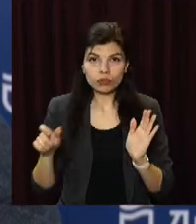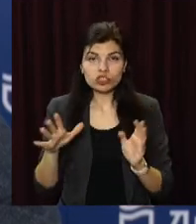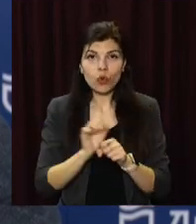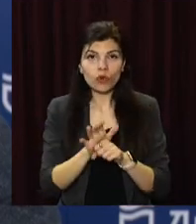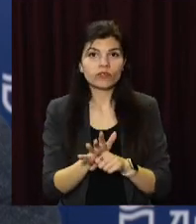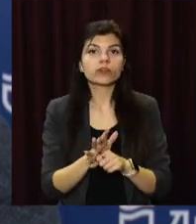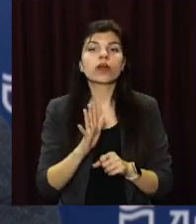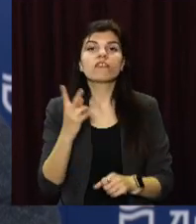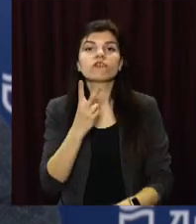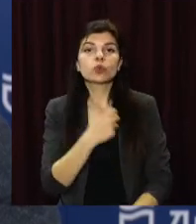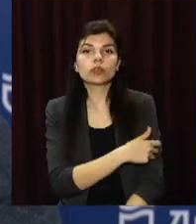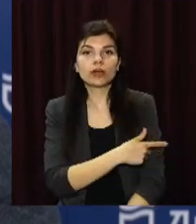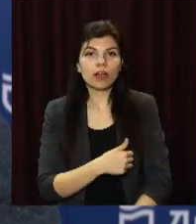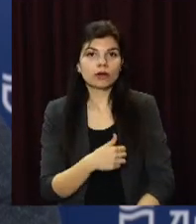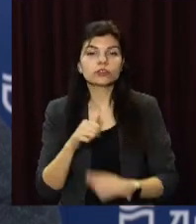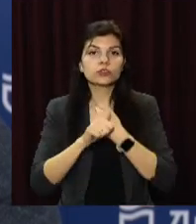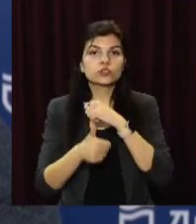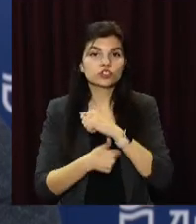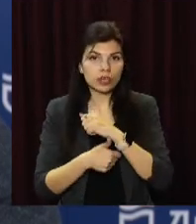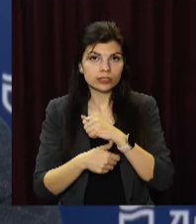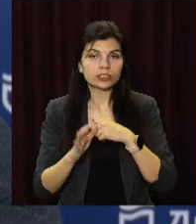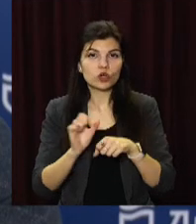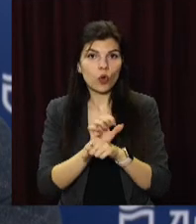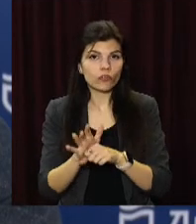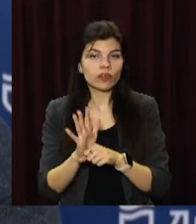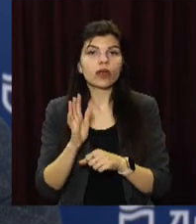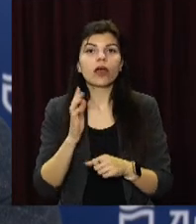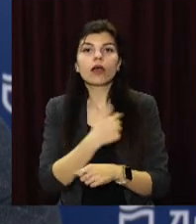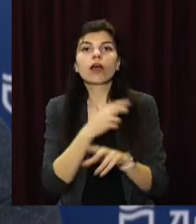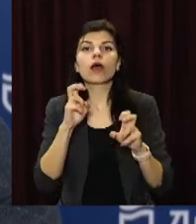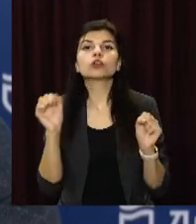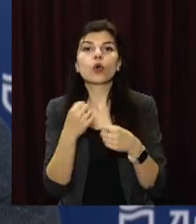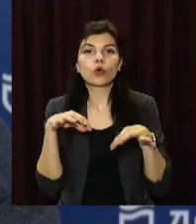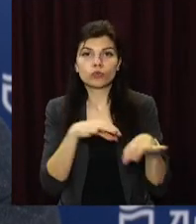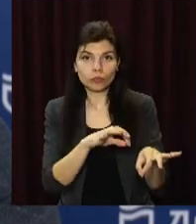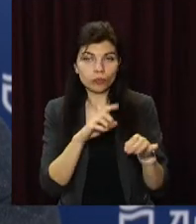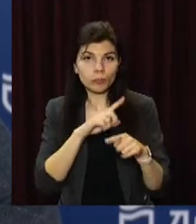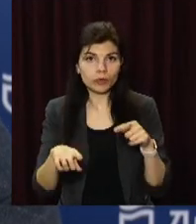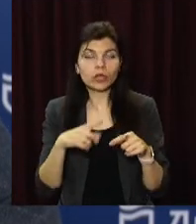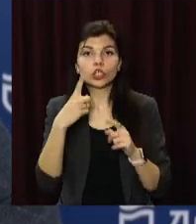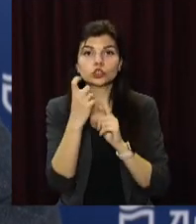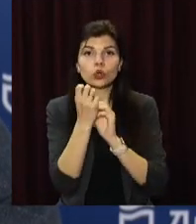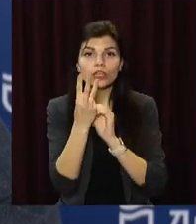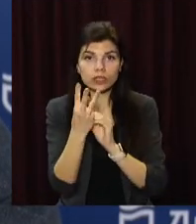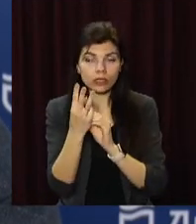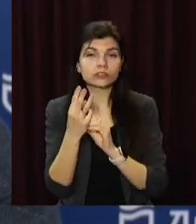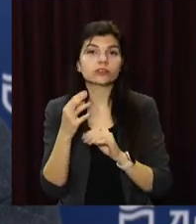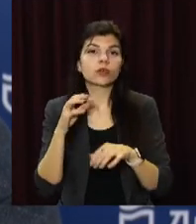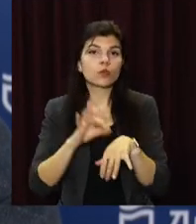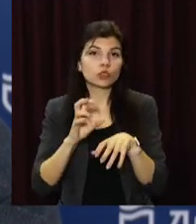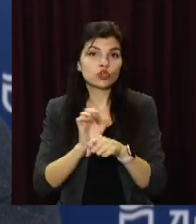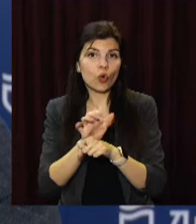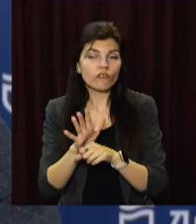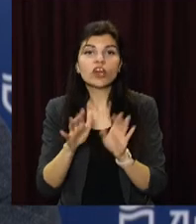ковід, в 2-й лікарні 16 пацієнтів з ковід, в клінічній лікарні швидкої медичної допомоги 113 пацієнтів ковід,